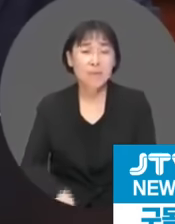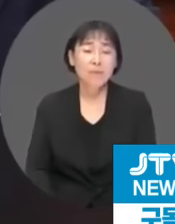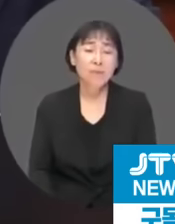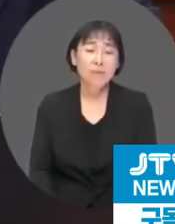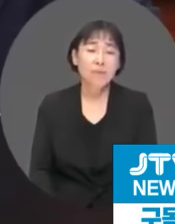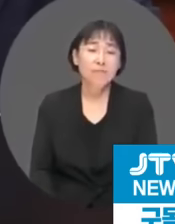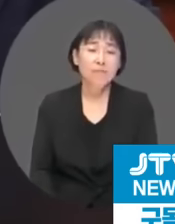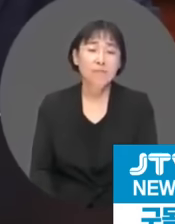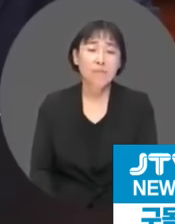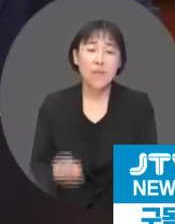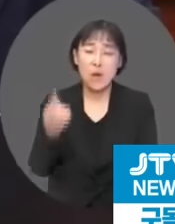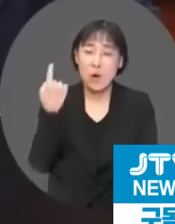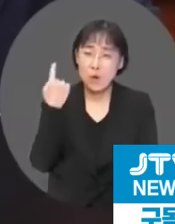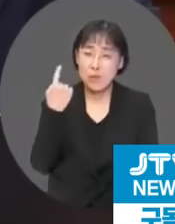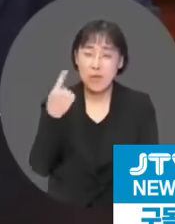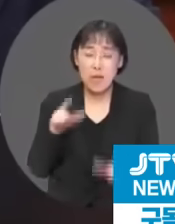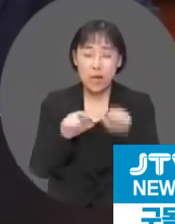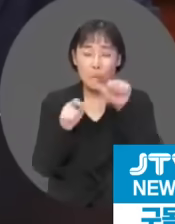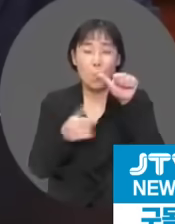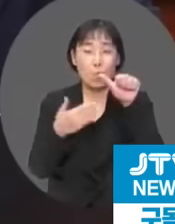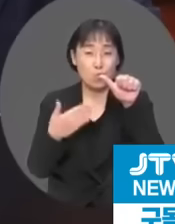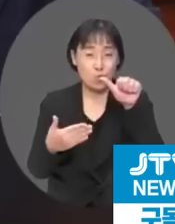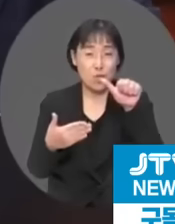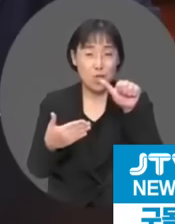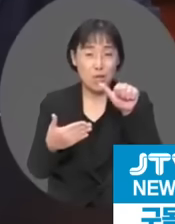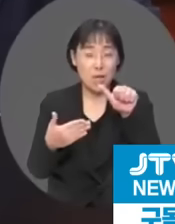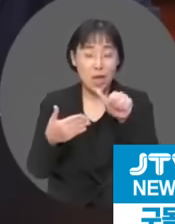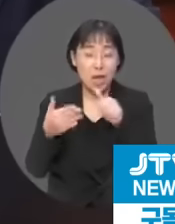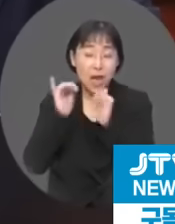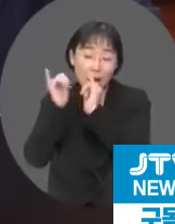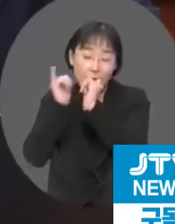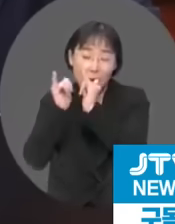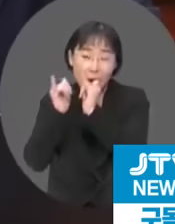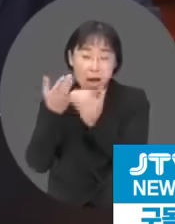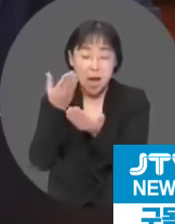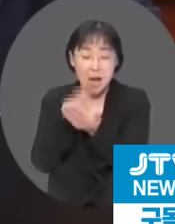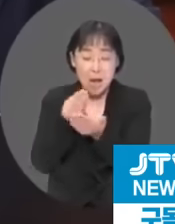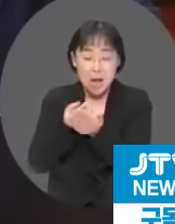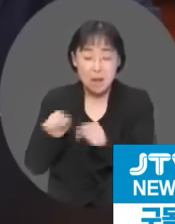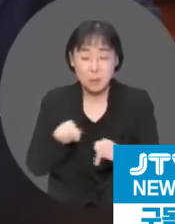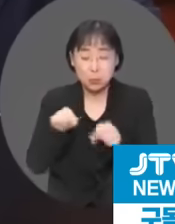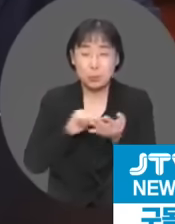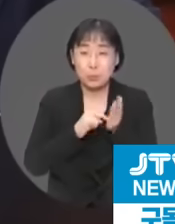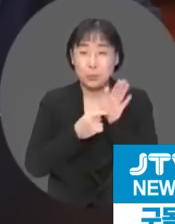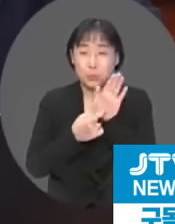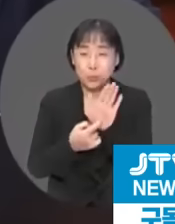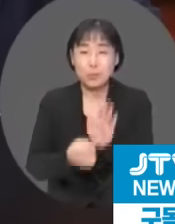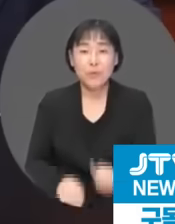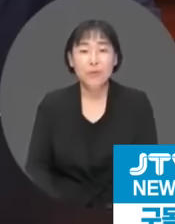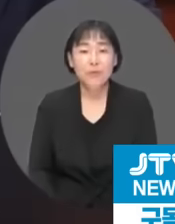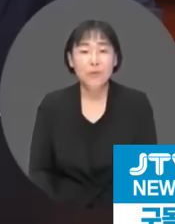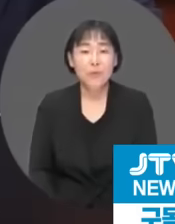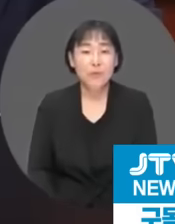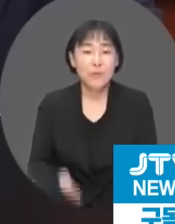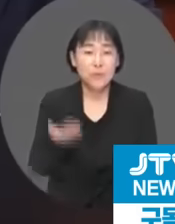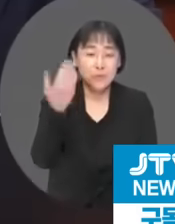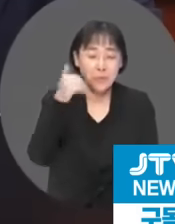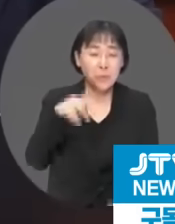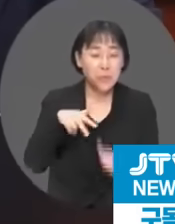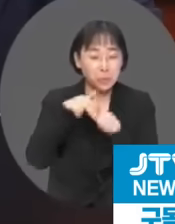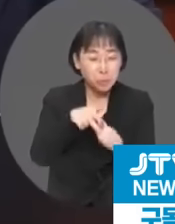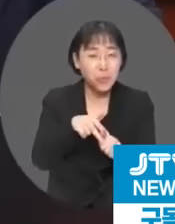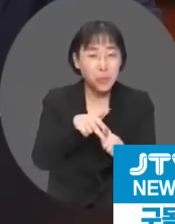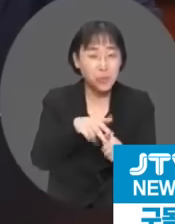지금 그 어저께 5월 9일 통화 녹취가 공개된 거 아닙니까네 아 그러면 경선 때 분명히 잘라냈는데 5월 9일 날 그렇게 얘기를